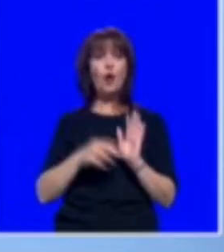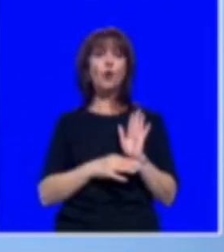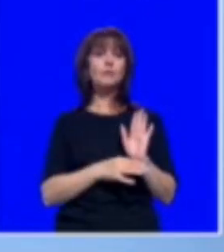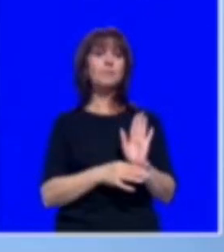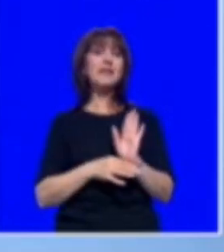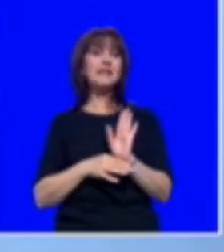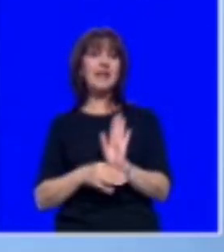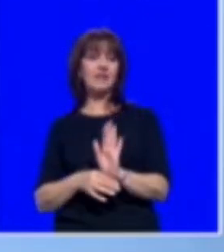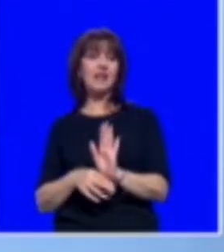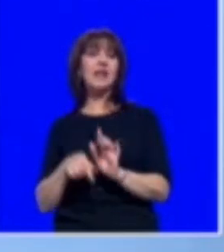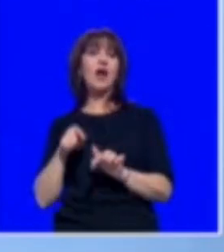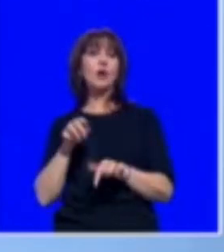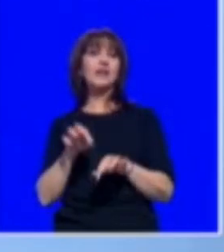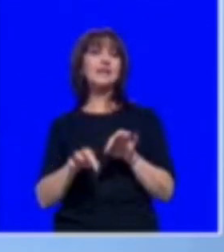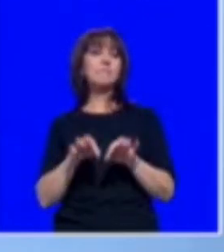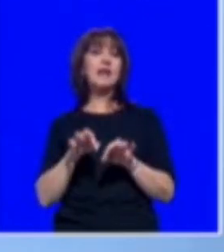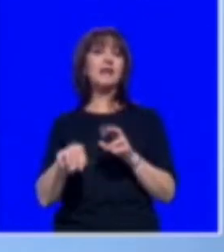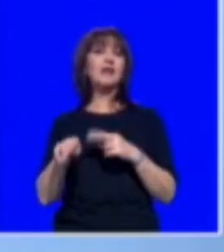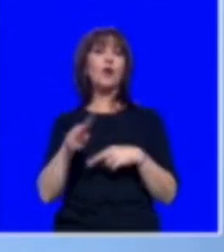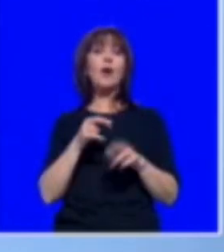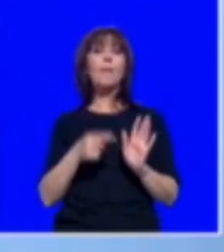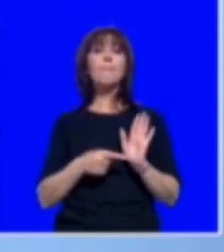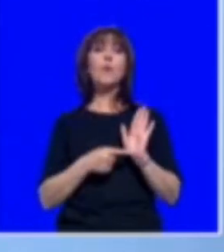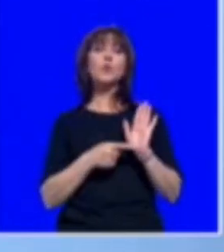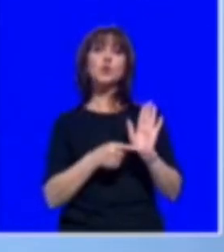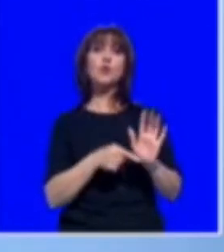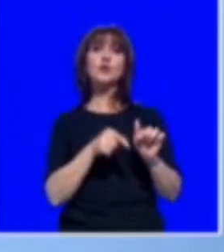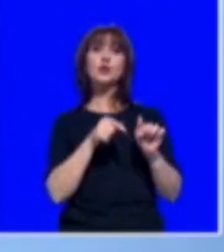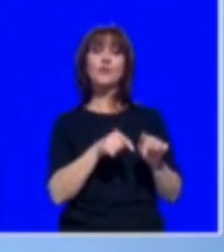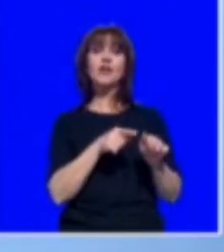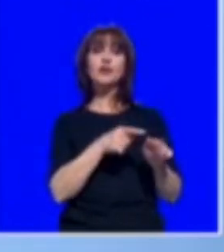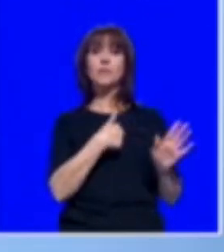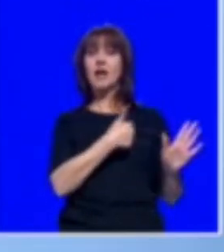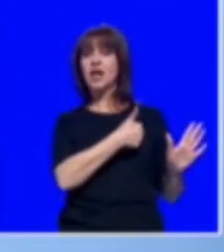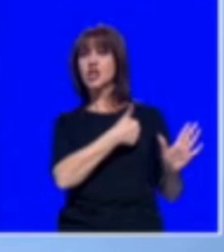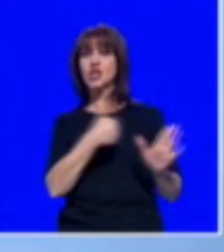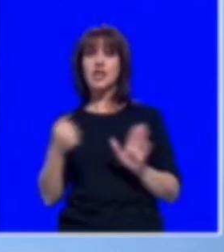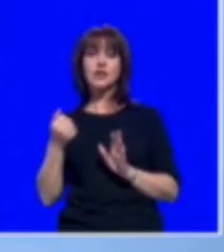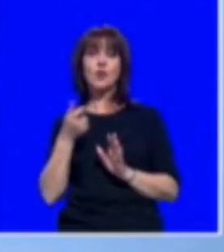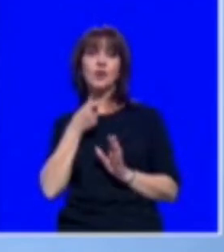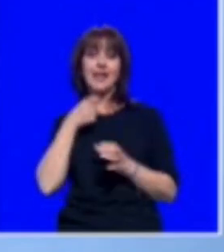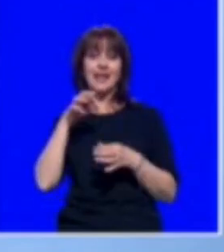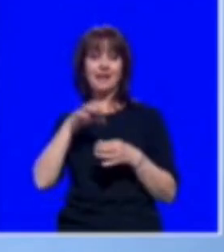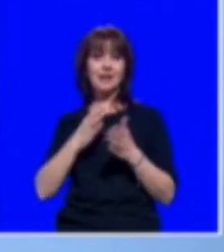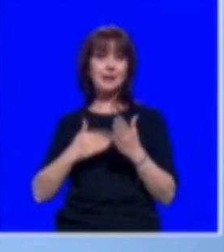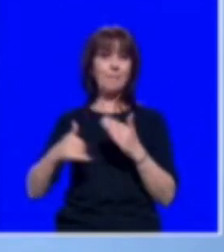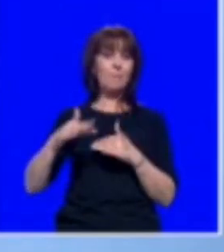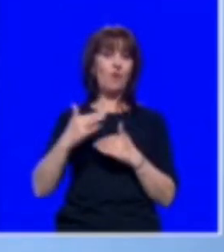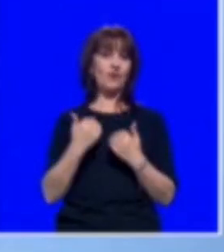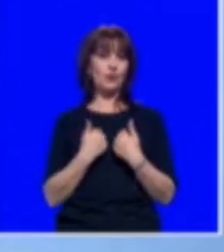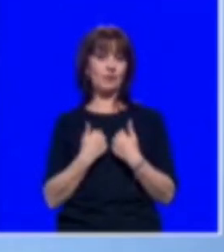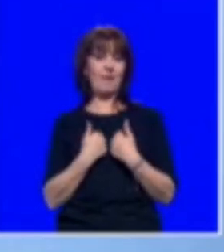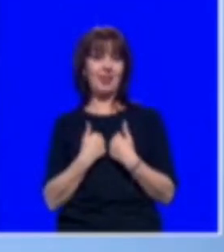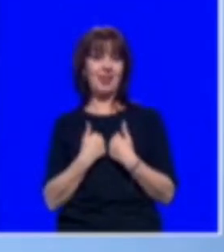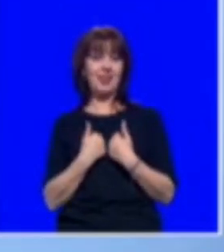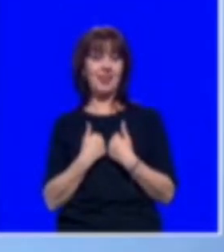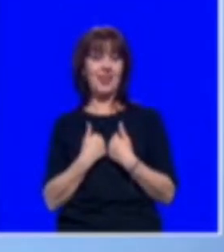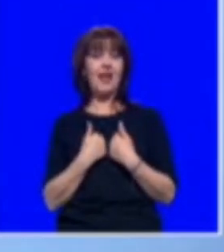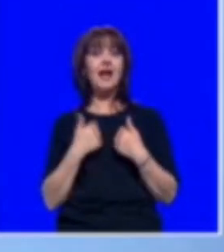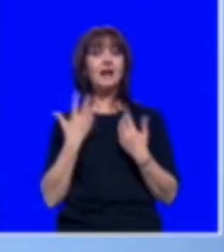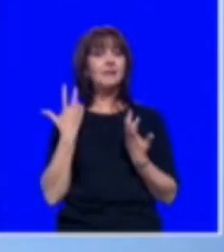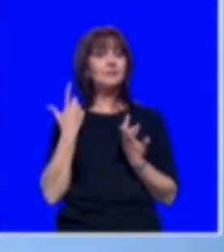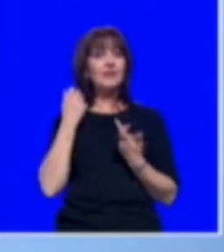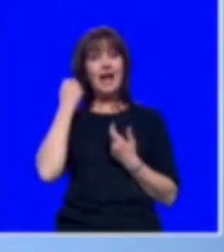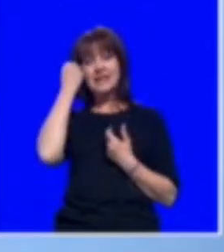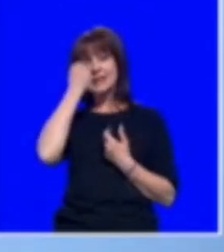на Общинската избирателна комисия, който посочи именно това, че той има 600 гласа повече от мен. А къде е заблудата? Заблудата е в